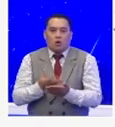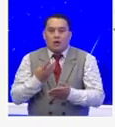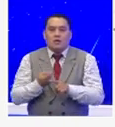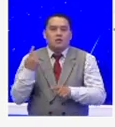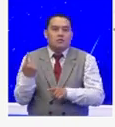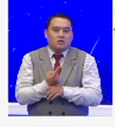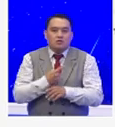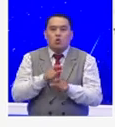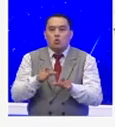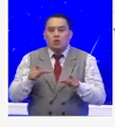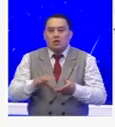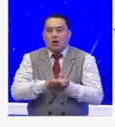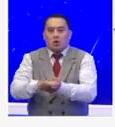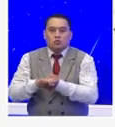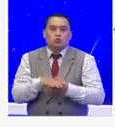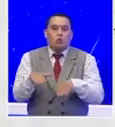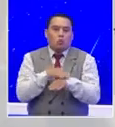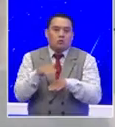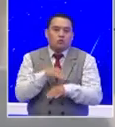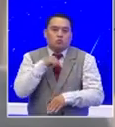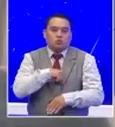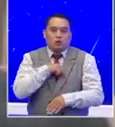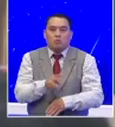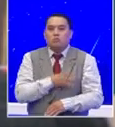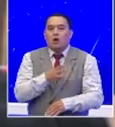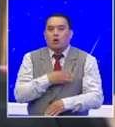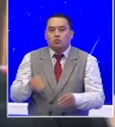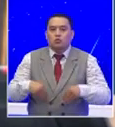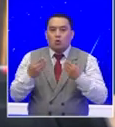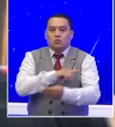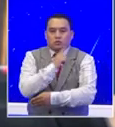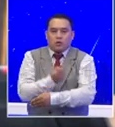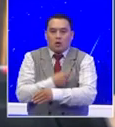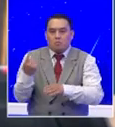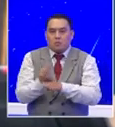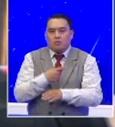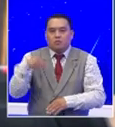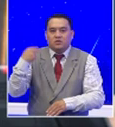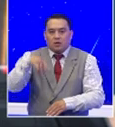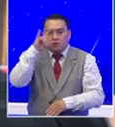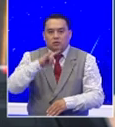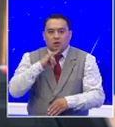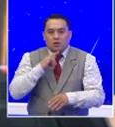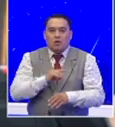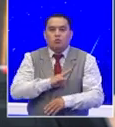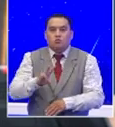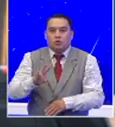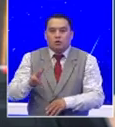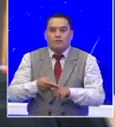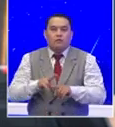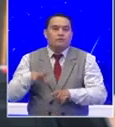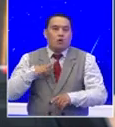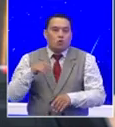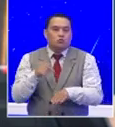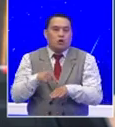дороги. Единство людей, их добрые и душевные пожелания придают силу первому президенту, написал Айдос Укубай в Твиттер.